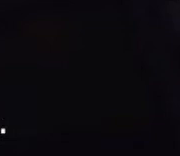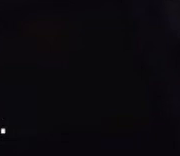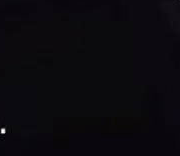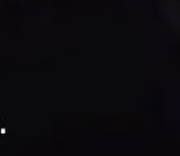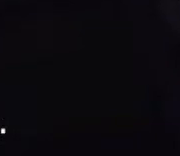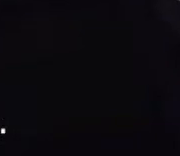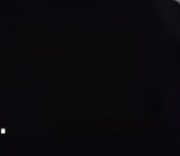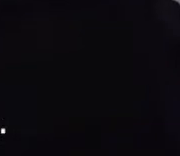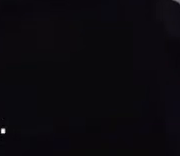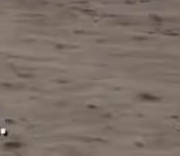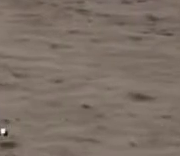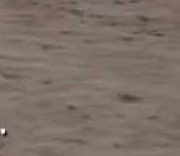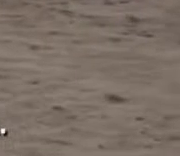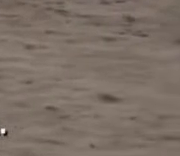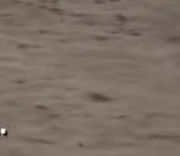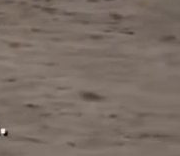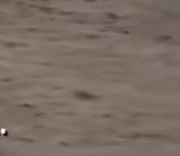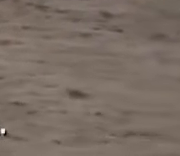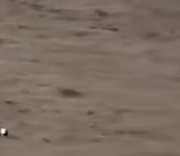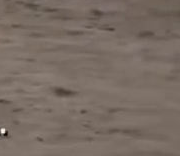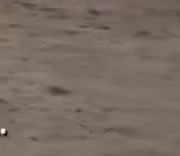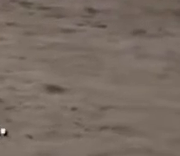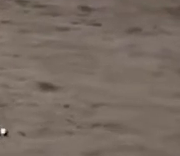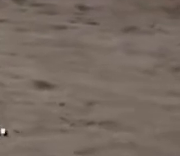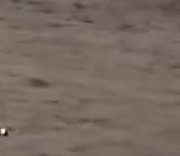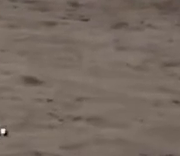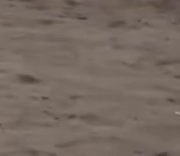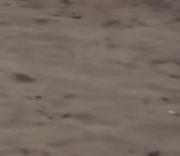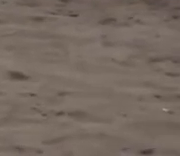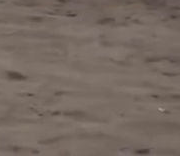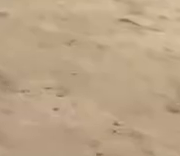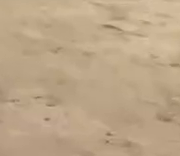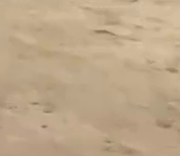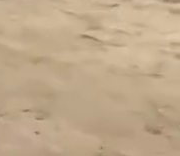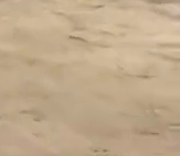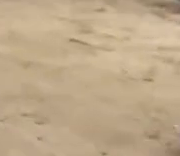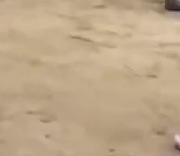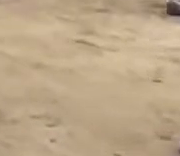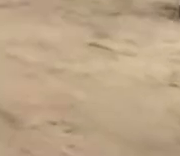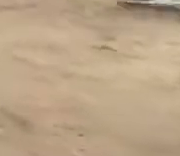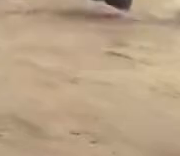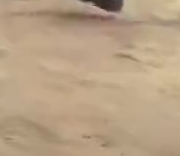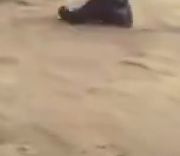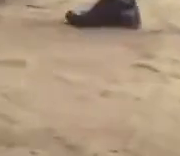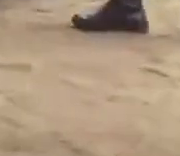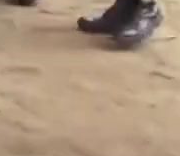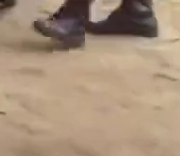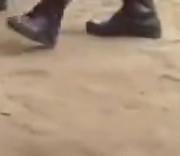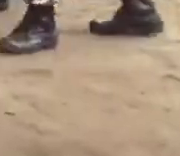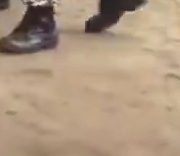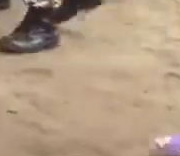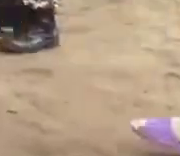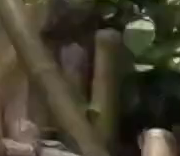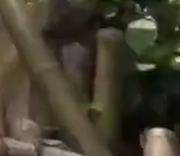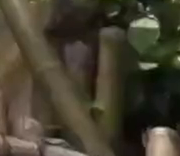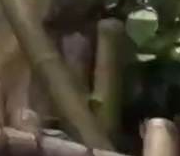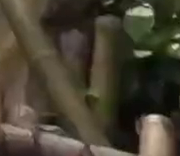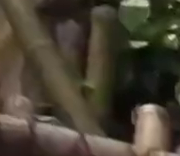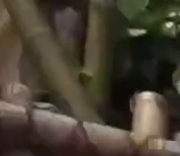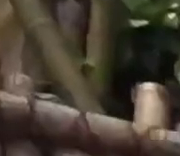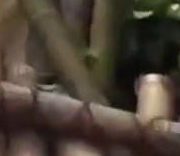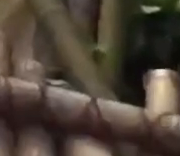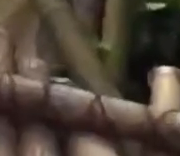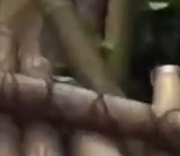sebagai Taruna Siaga Bencana atau Tagana. Dasar pemikiran rekrutmen dan pelatihan